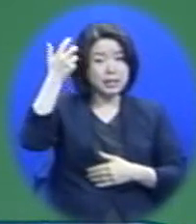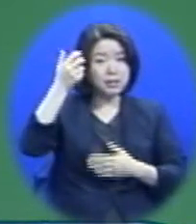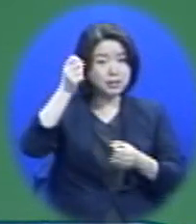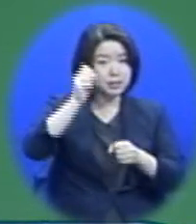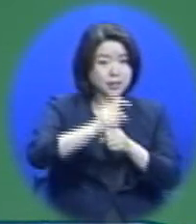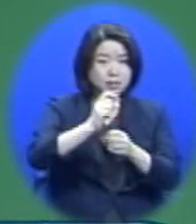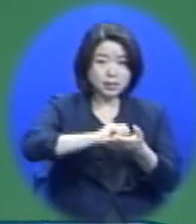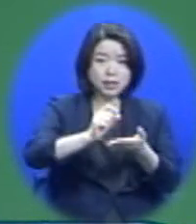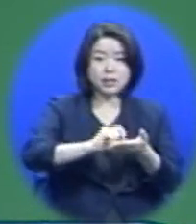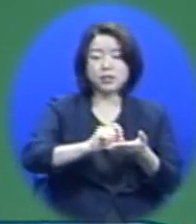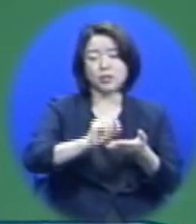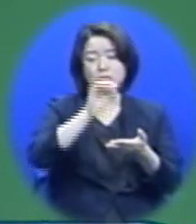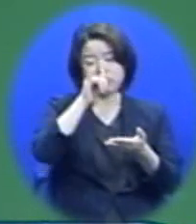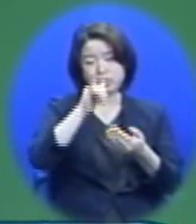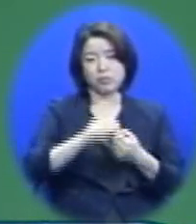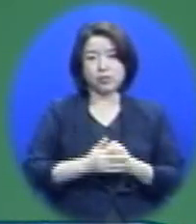거잖아요.